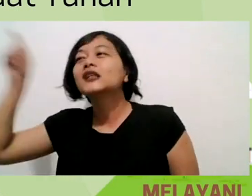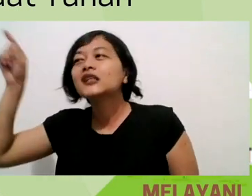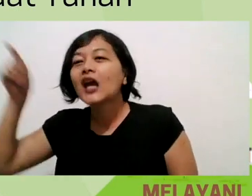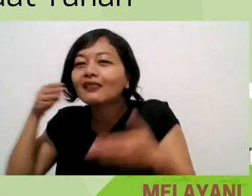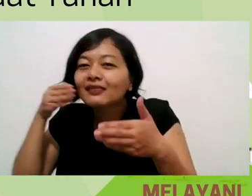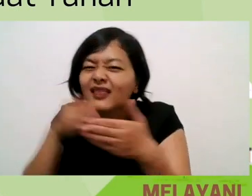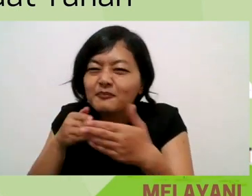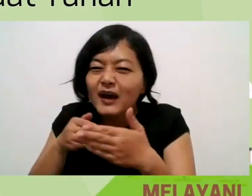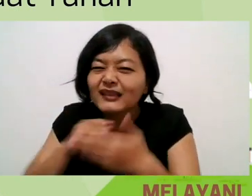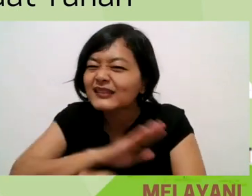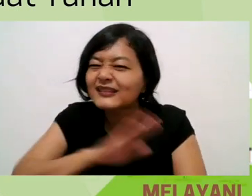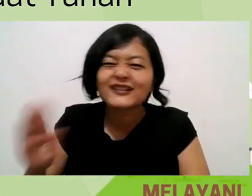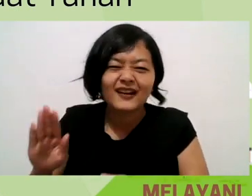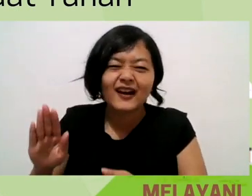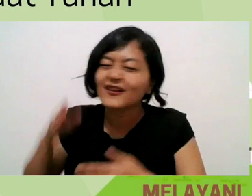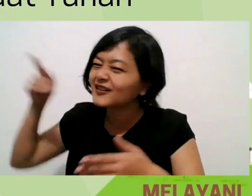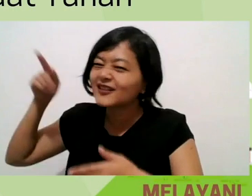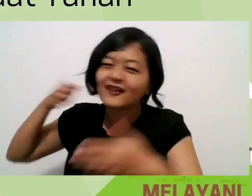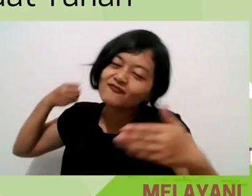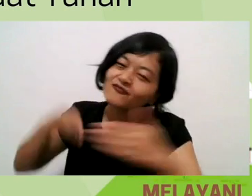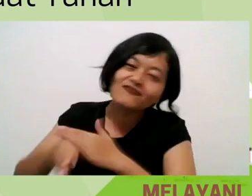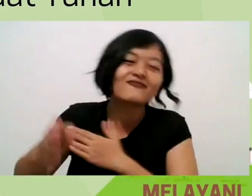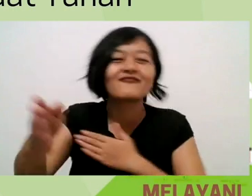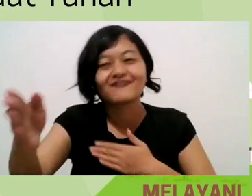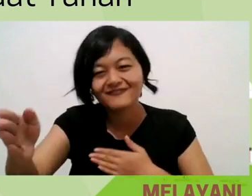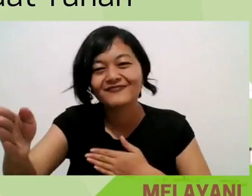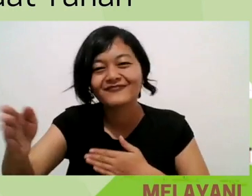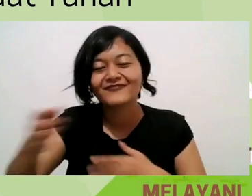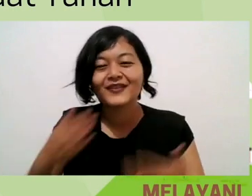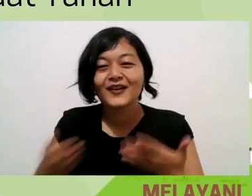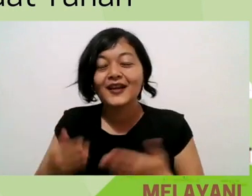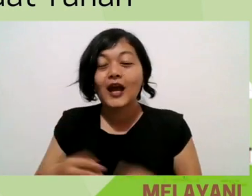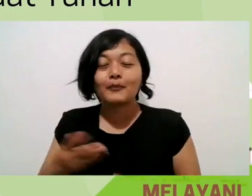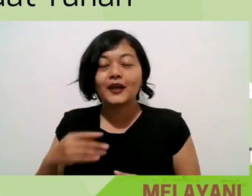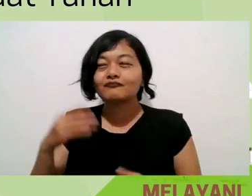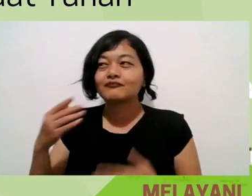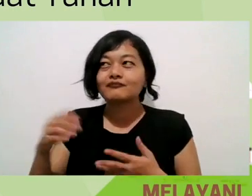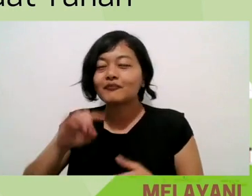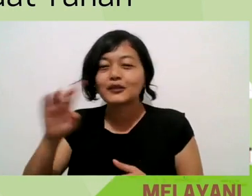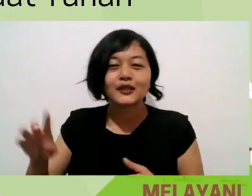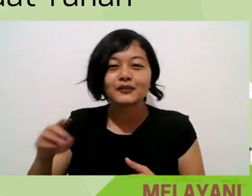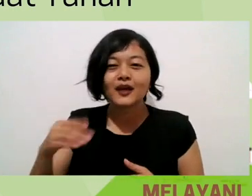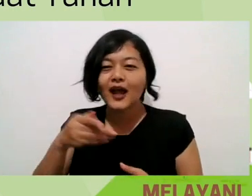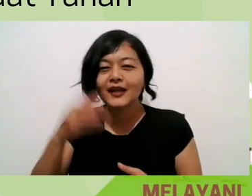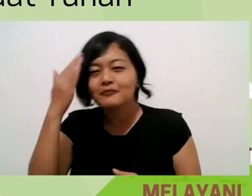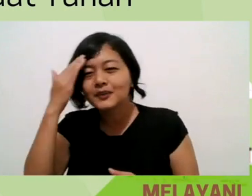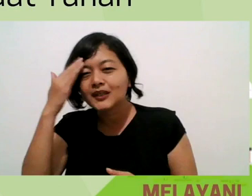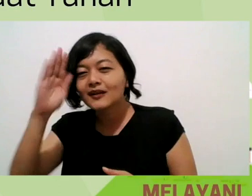datang dengan keputusan-keputusan yang Anda buat hari ini.